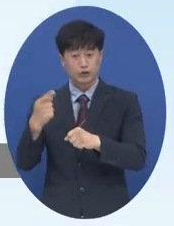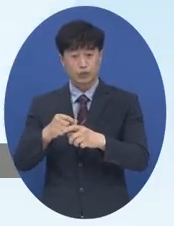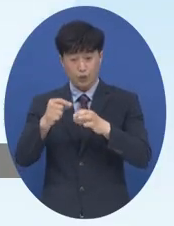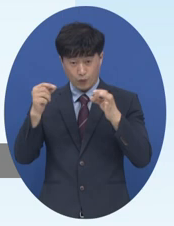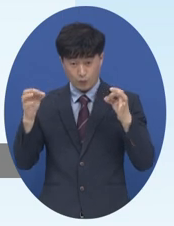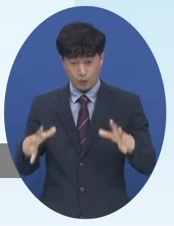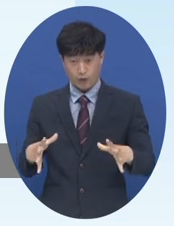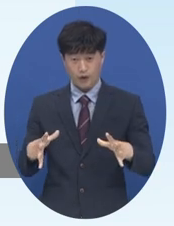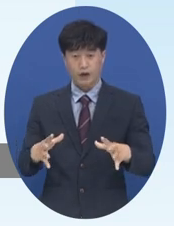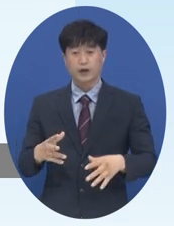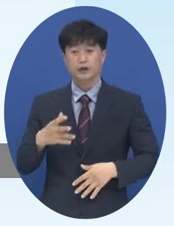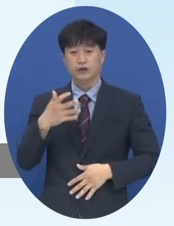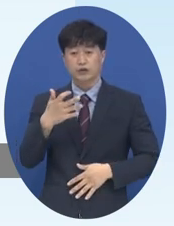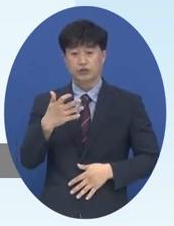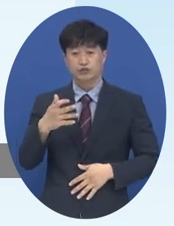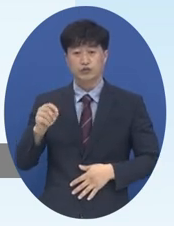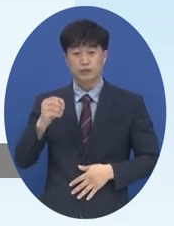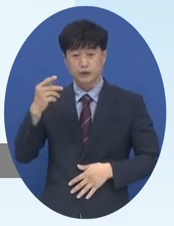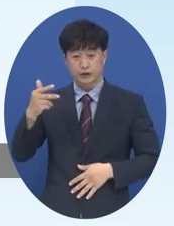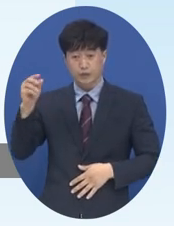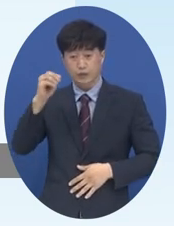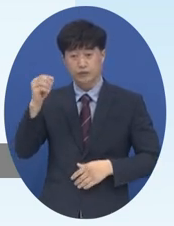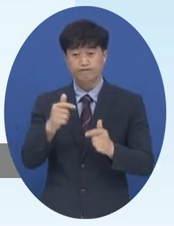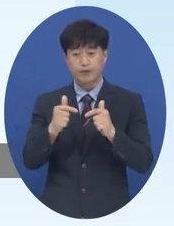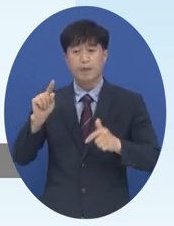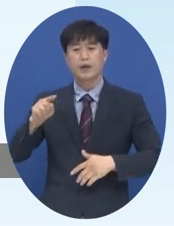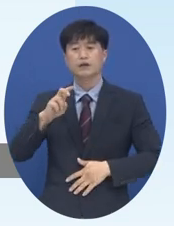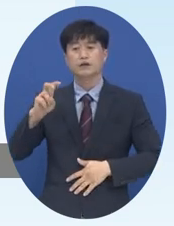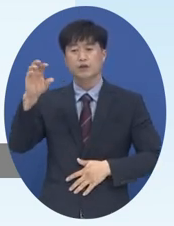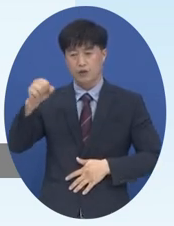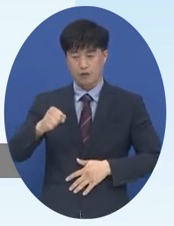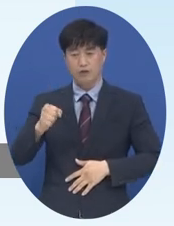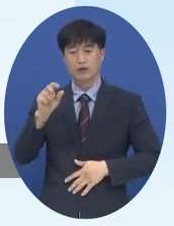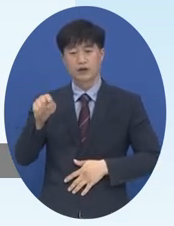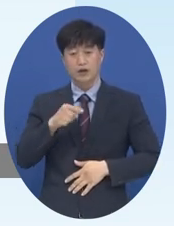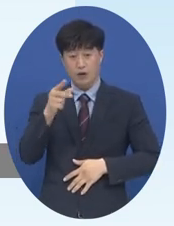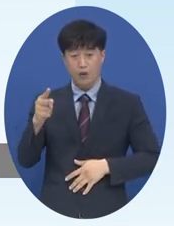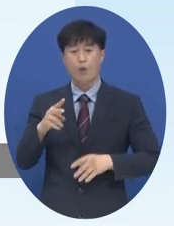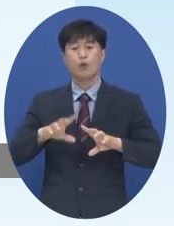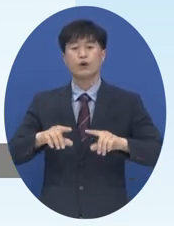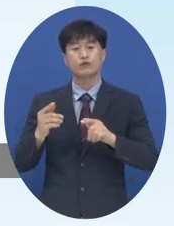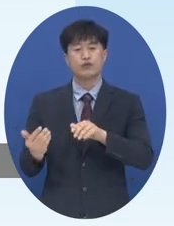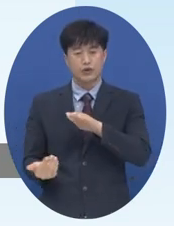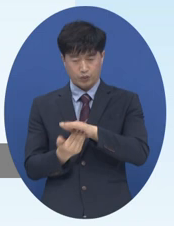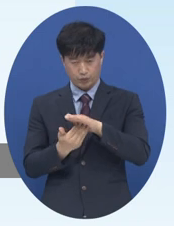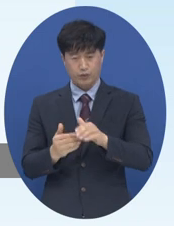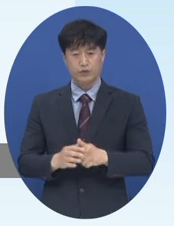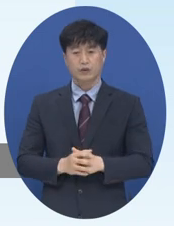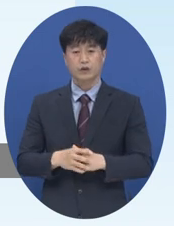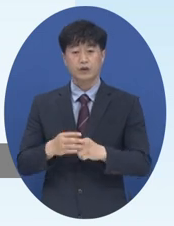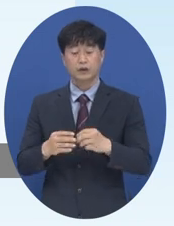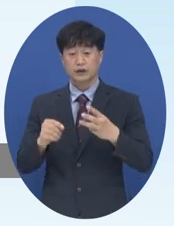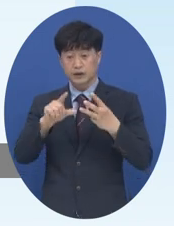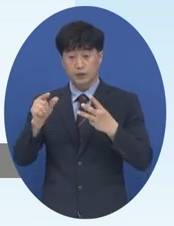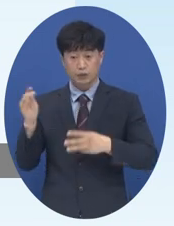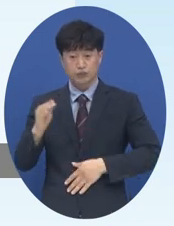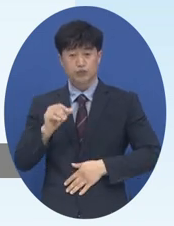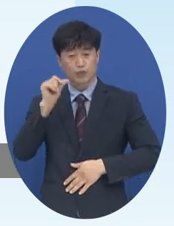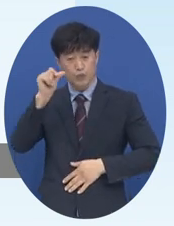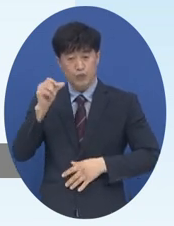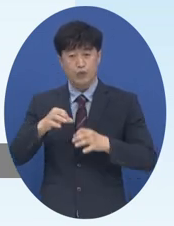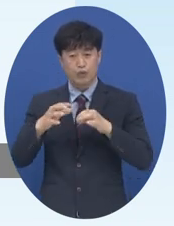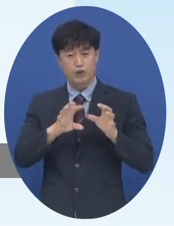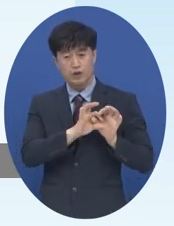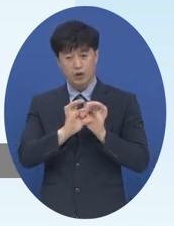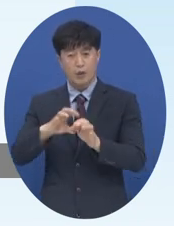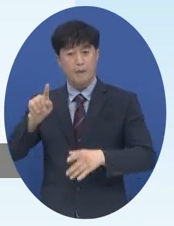같은 기간 대비 19.7% 증가한 120억 달러를 기록했는데 올 들어 최고치입니다. 지난 3월부터 5개월 연속